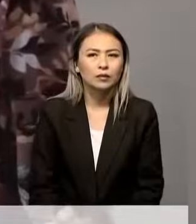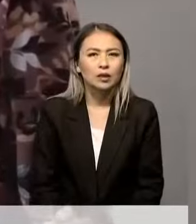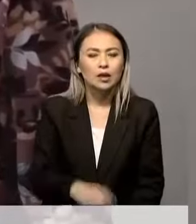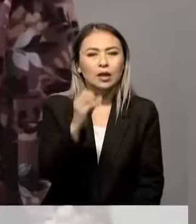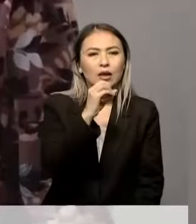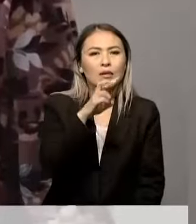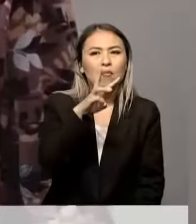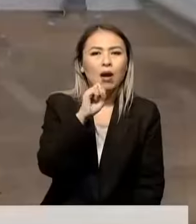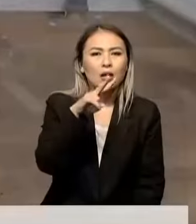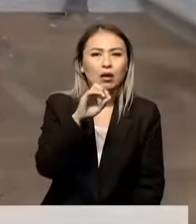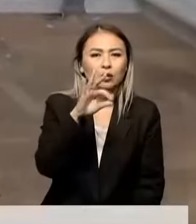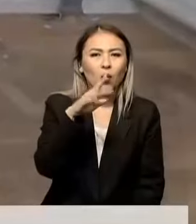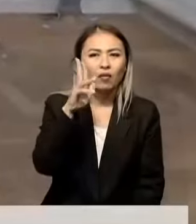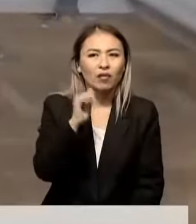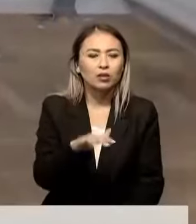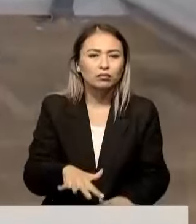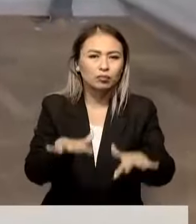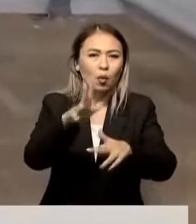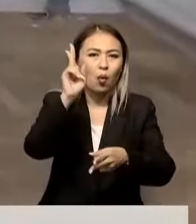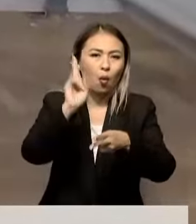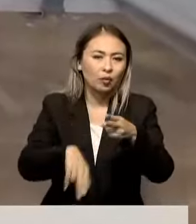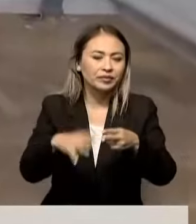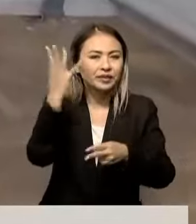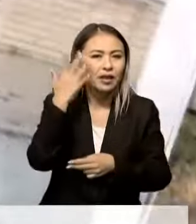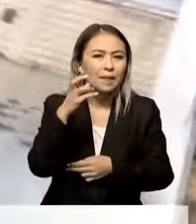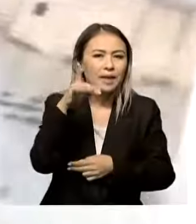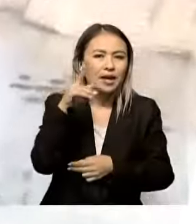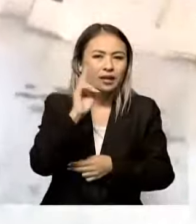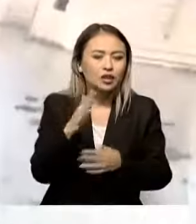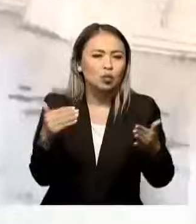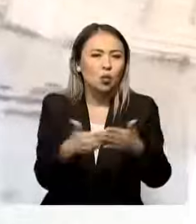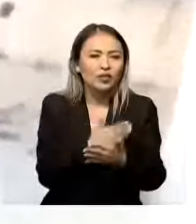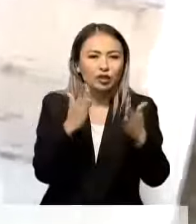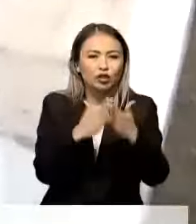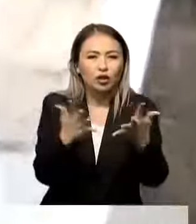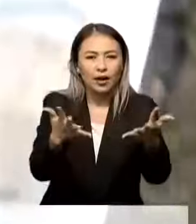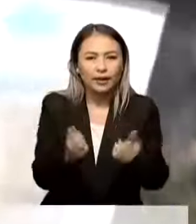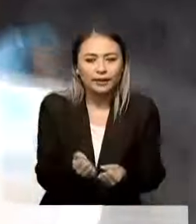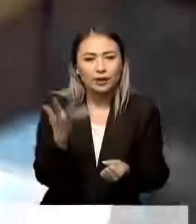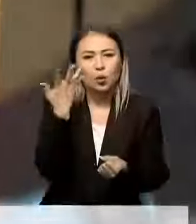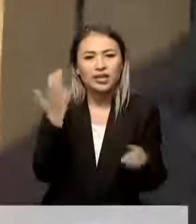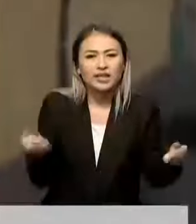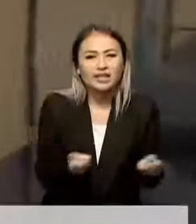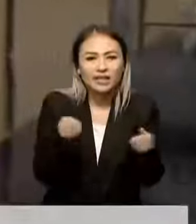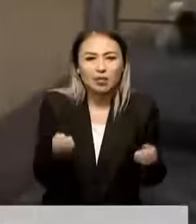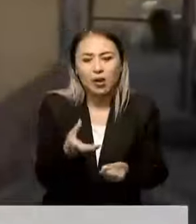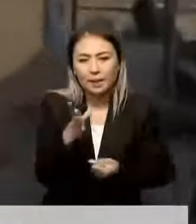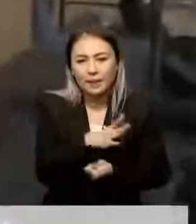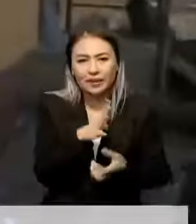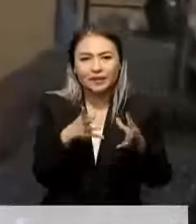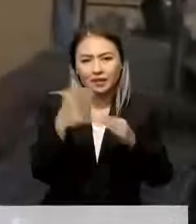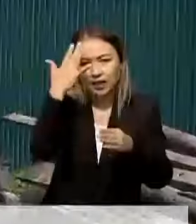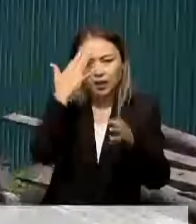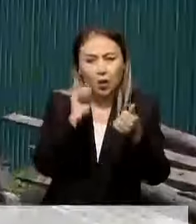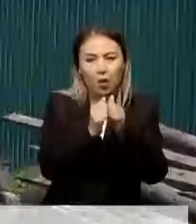Екатерина Малаткова көктемгі тасқыннан кейін Бірлік шағын ауданынан жаңа үй алды. Жайғасып болған соң қыстың қамына кірісіп, отын көмірге